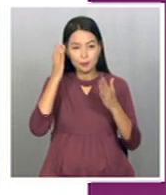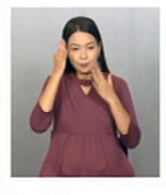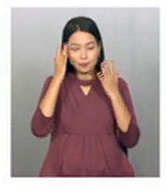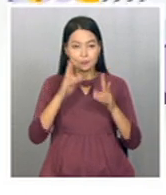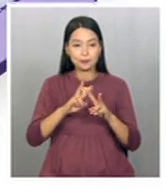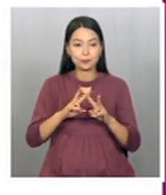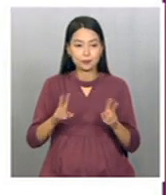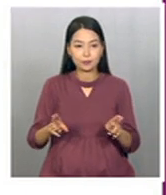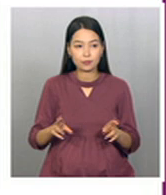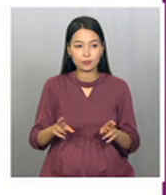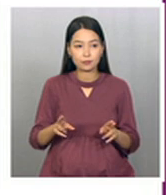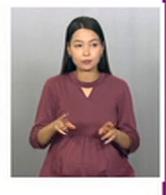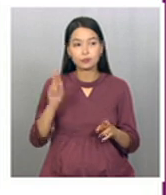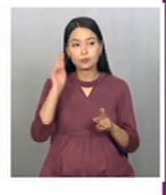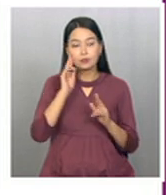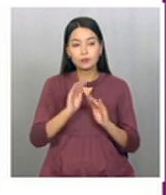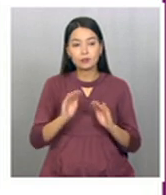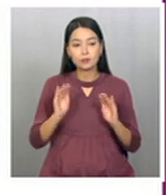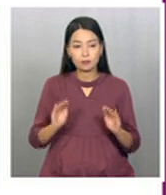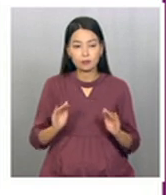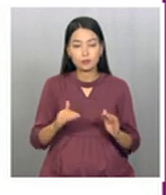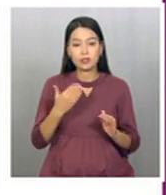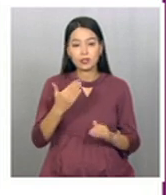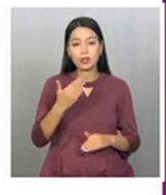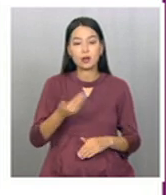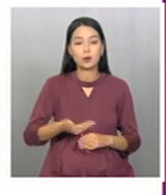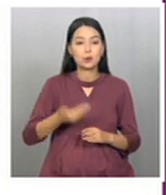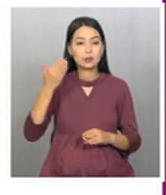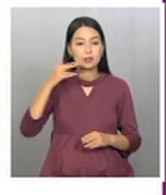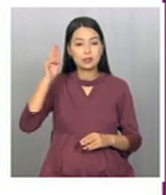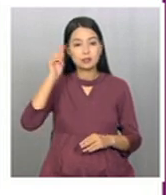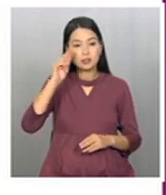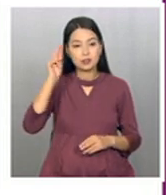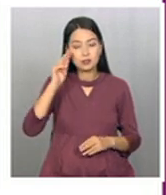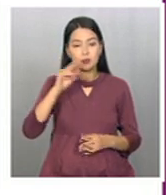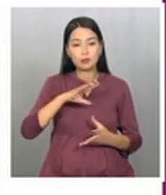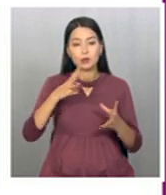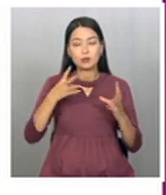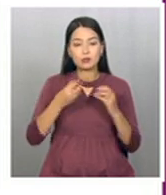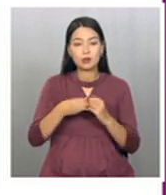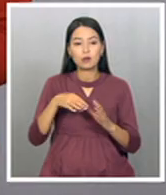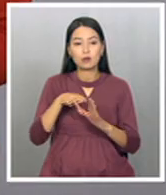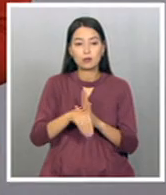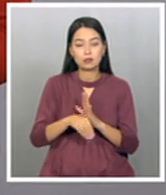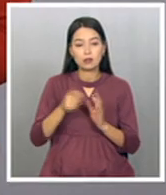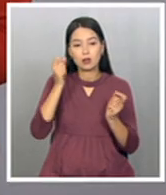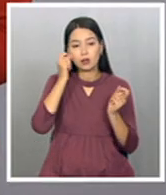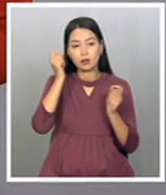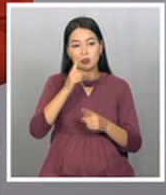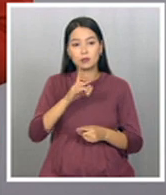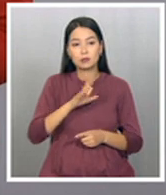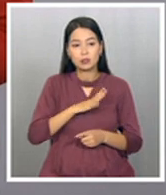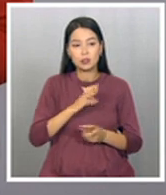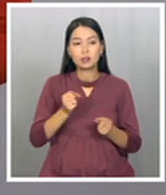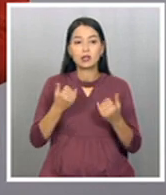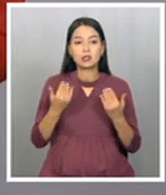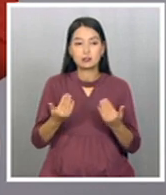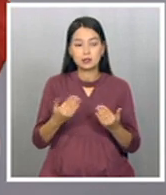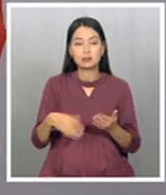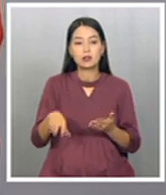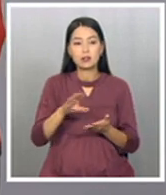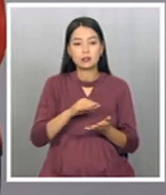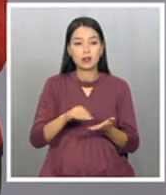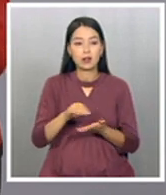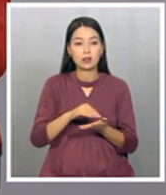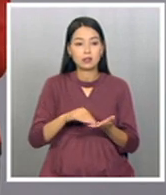налиды. Оқушылар, сіздер өткен сабақта академиялық эссе құрылымен танысқансыздар. Қазір соны қайталап